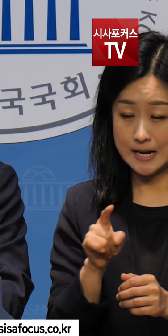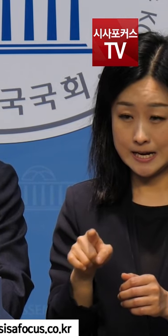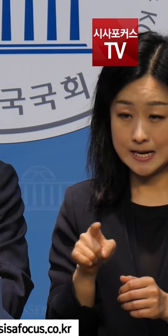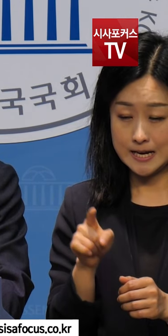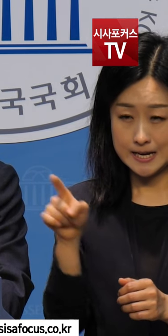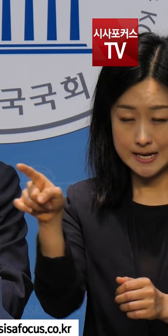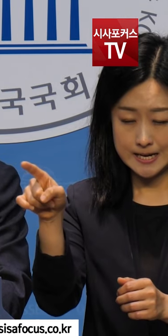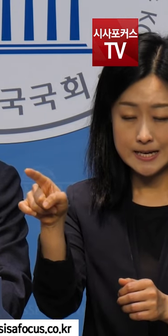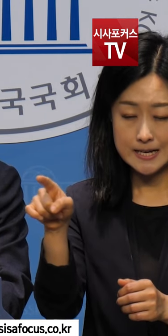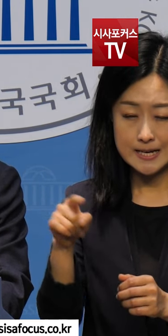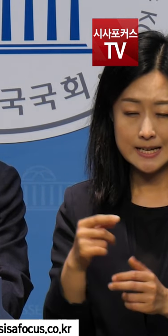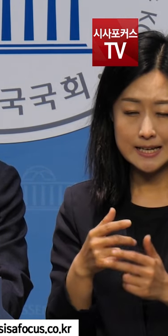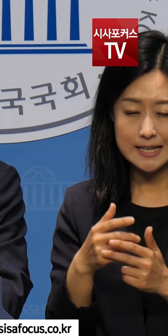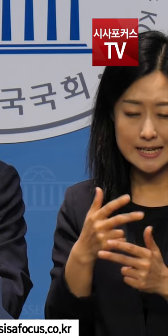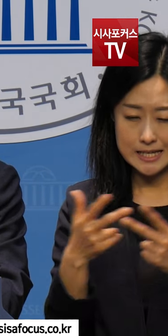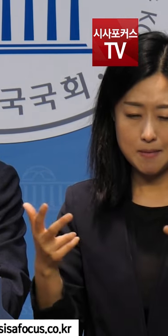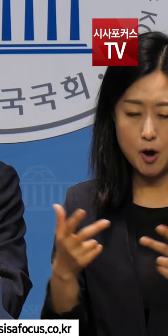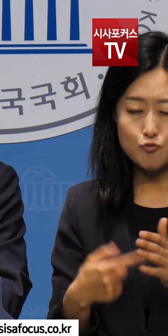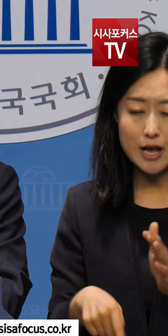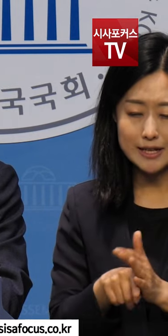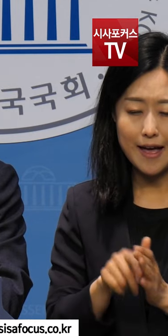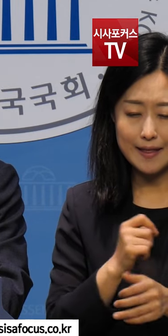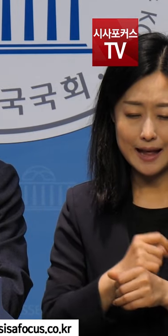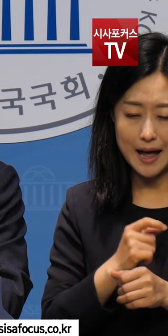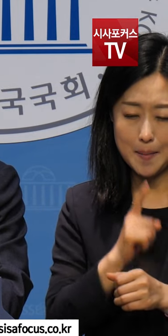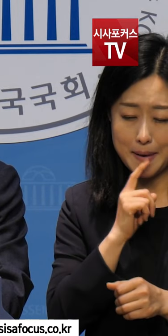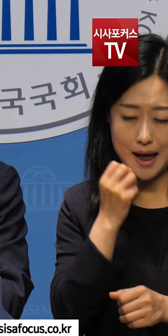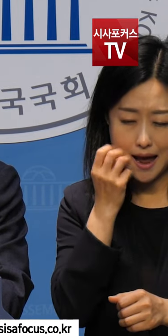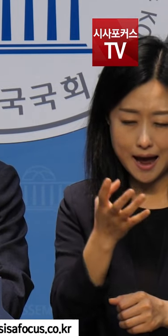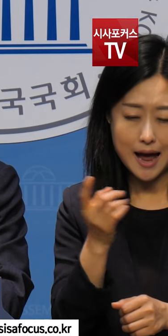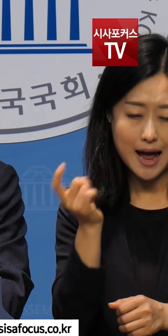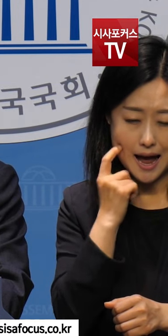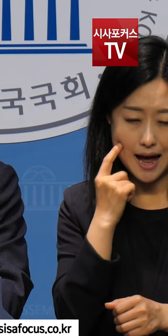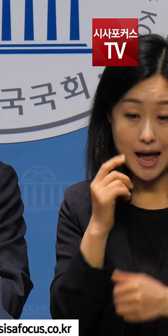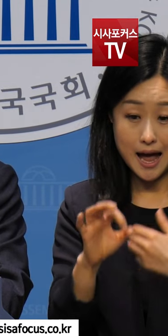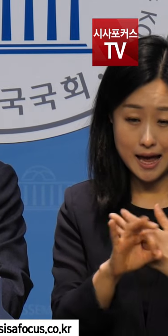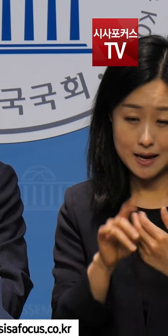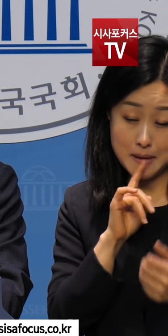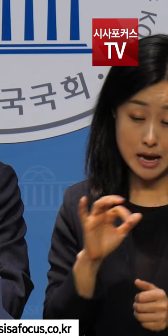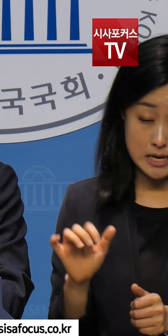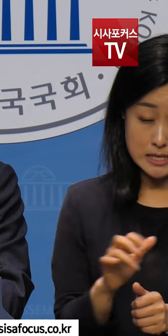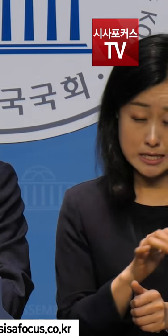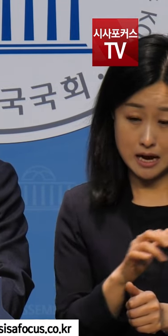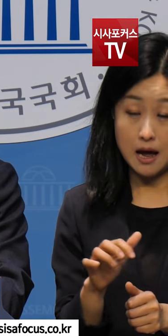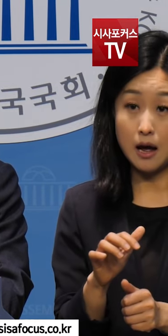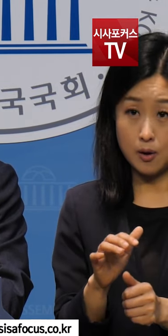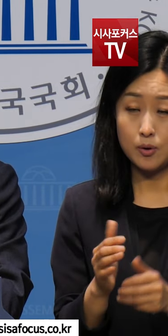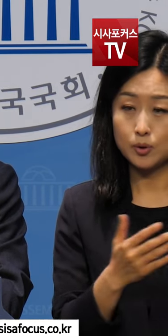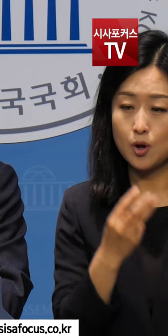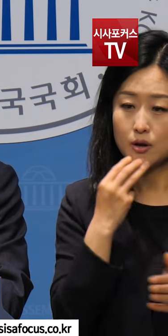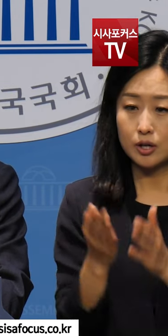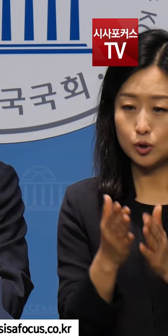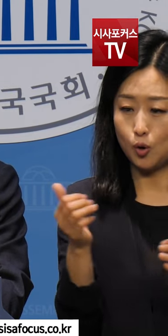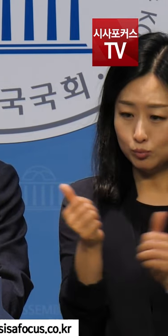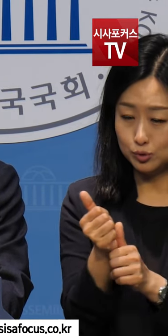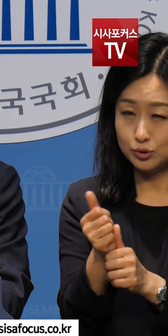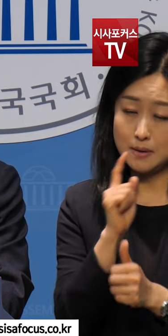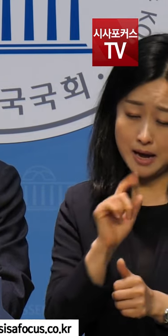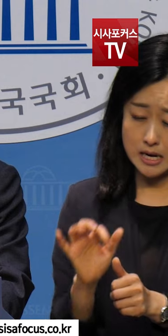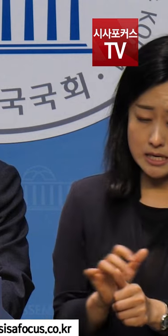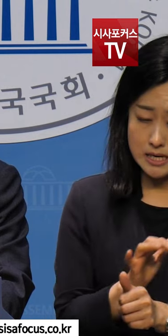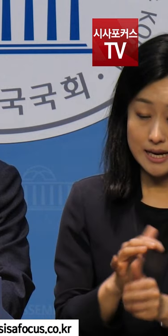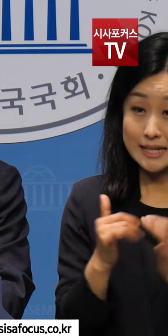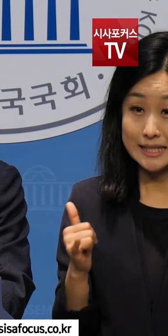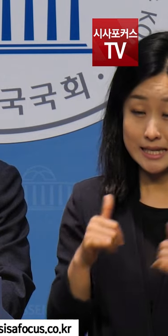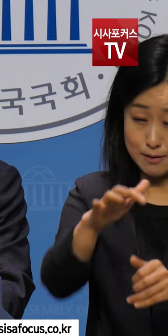진술해주면 재판 중인 사건도 유리하게 해주겠다며 전 경기부지사를 회유하고 증인들을 불러